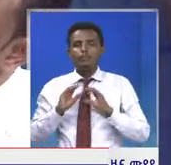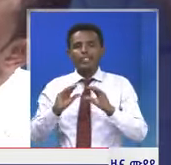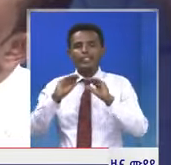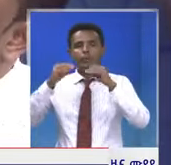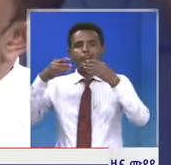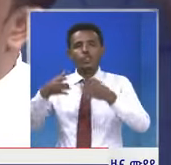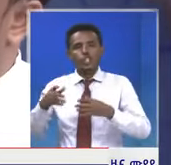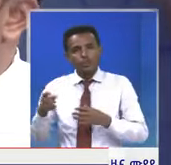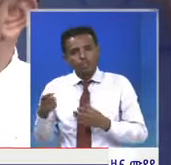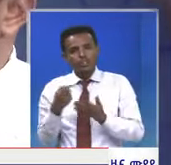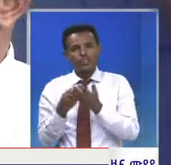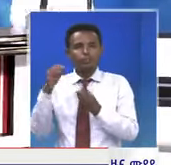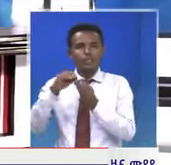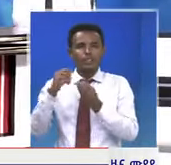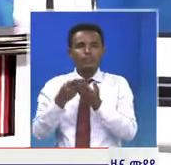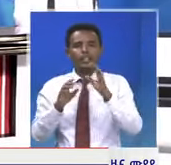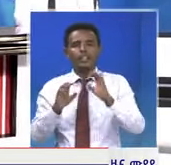አስተማሪዎቻችንም ጭምር ይህንኑ ማድረግ አለባቸው።